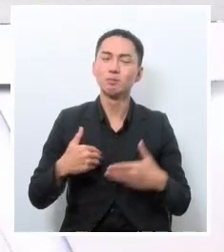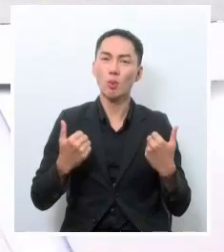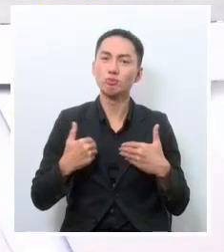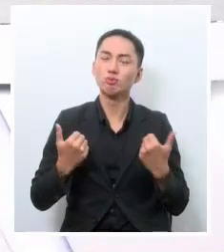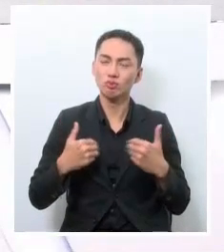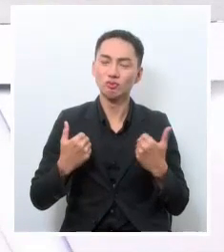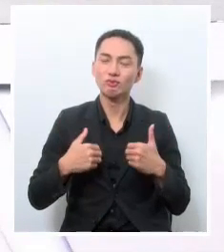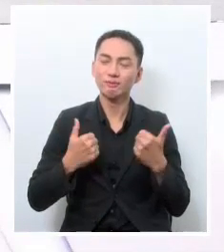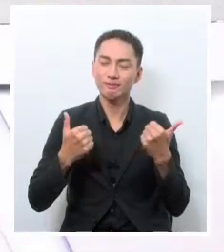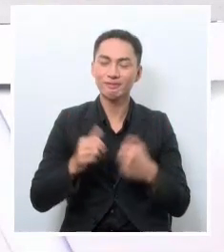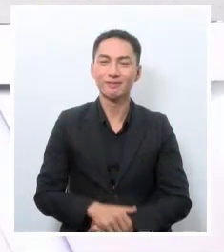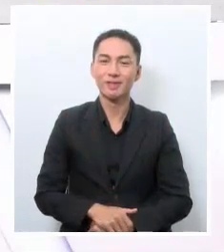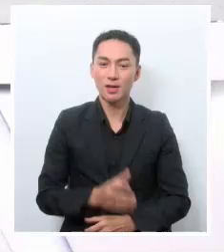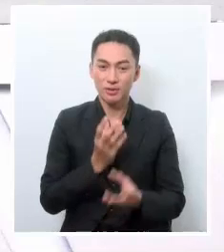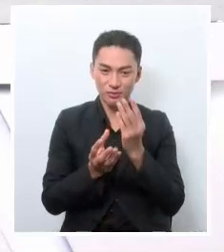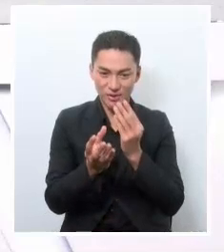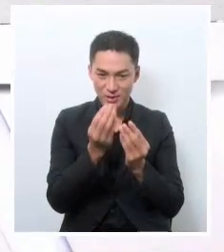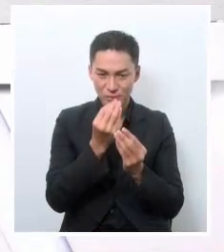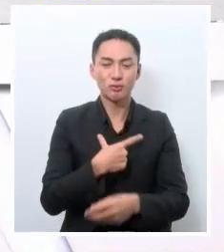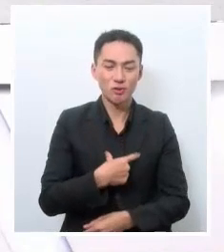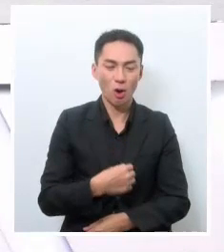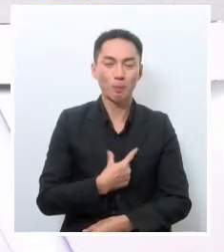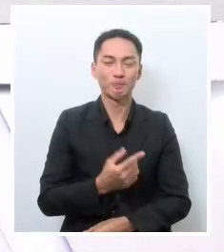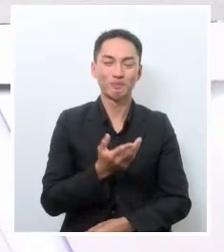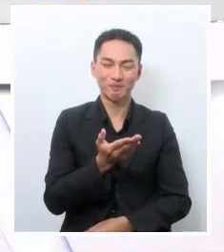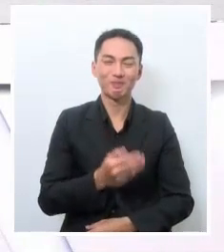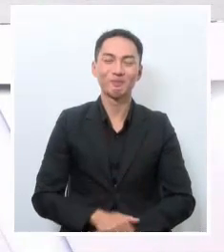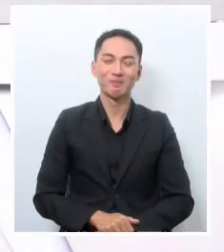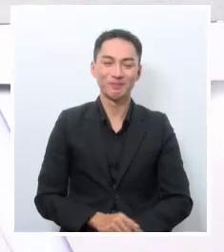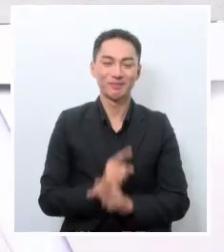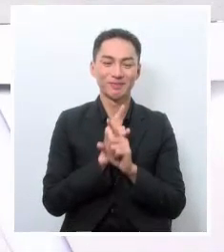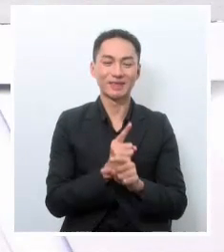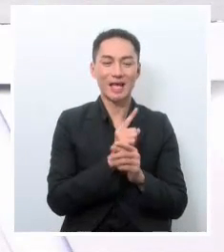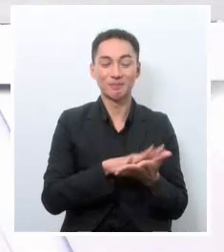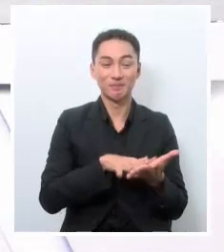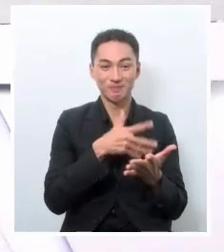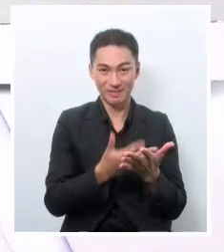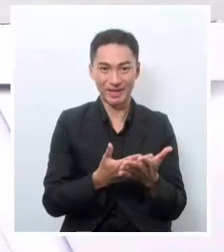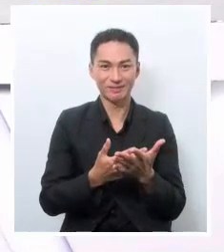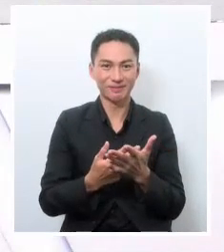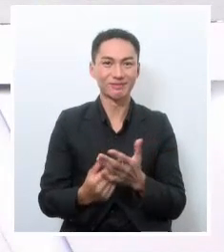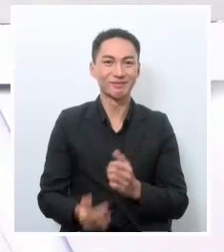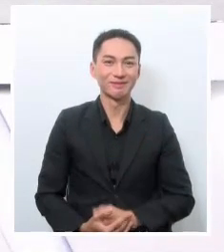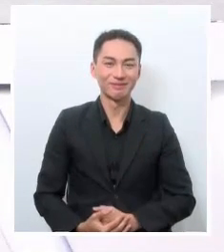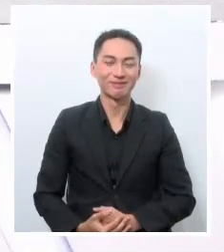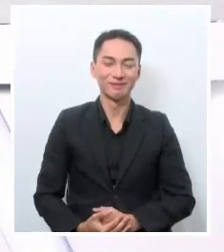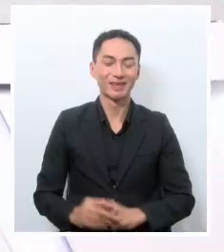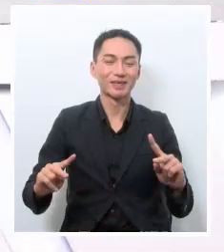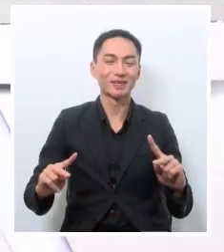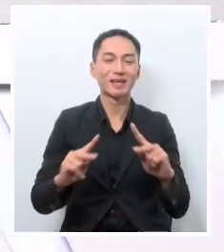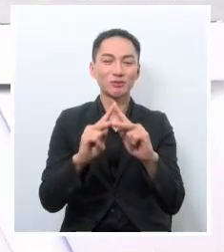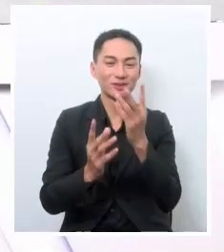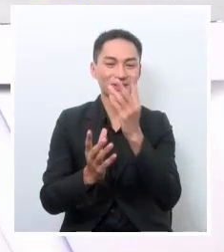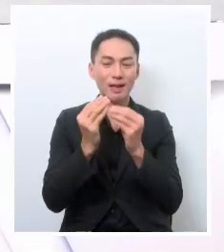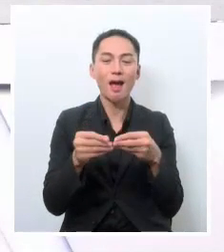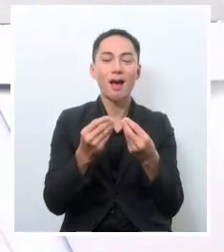ได้เรียนในการจัดกดิกสรแบบนี้ด้วยนะคะนี่เป็นไปตามนโยบายของท่านรัฐมนตรีวการกระทรวงศึกษาธิการเลยนะคะเรียนดีมี